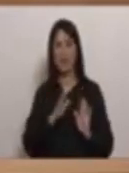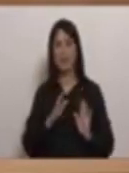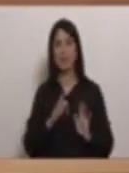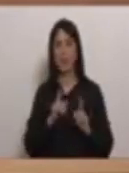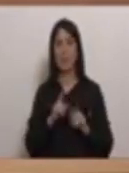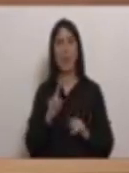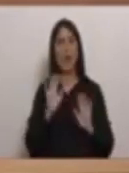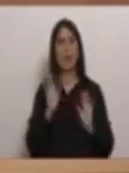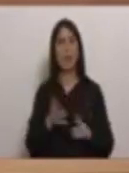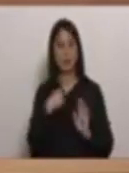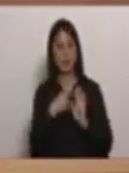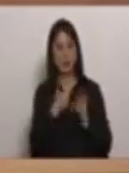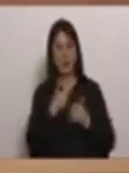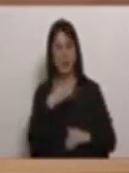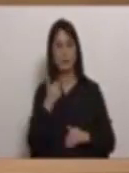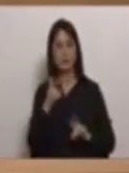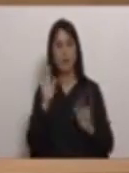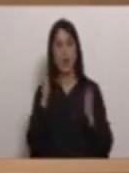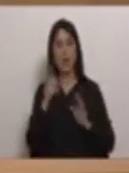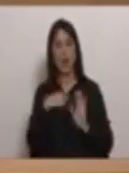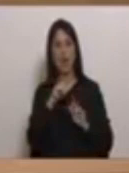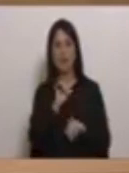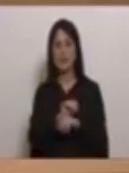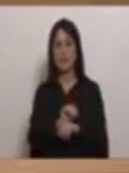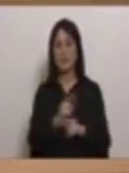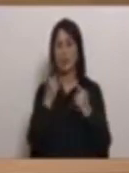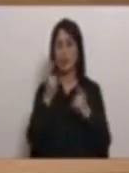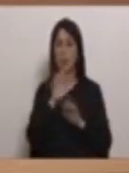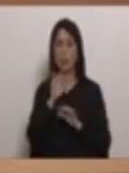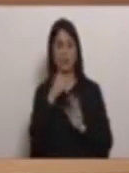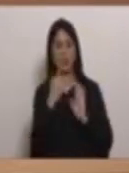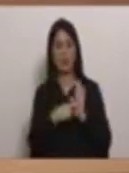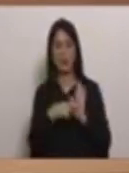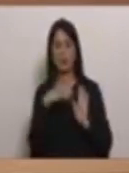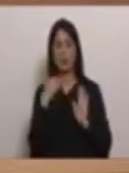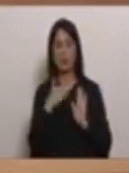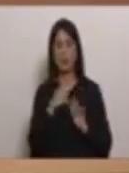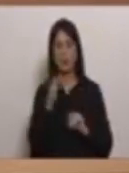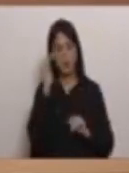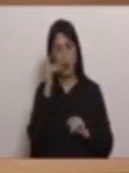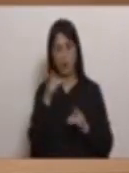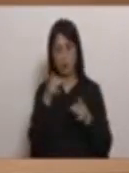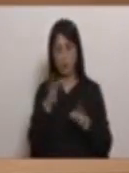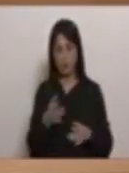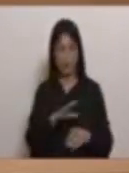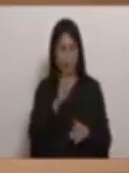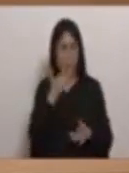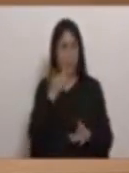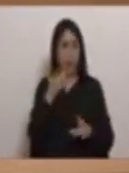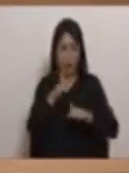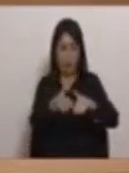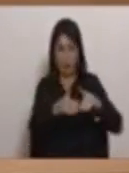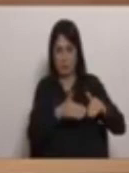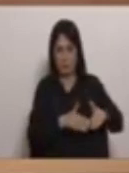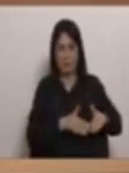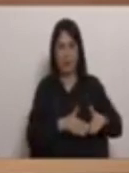რა მოხდა, რეალურად რატო გაჩერდა ამ ხელა პროექტი. Იქნება მოგესმინათ, უბრალოდ ყოველგვარი პოლიტიკის გარეშე,